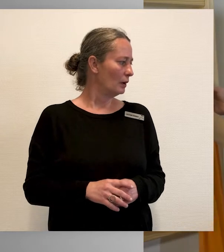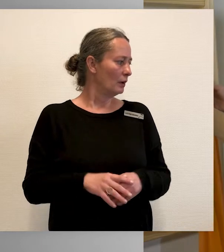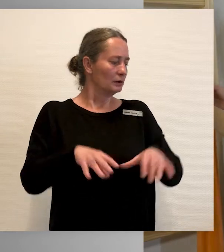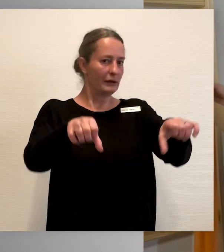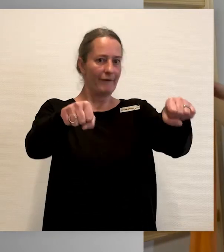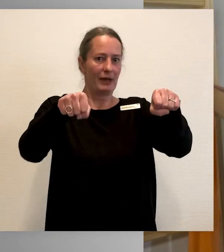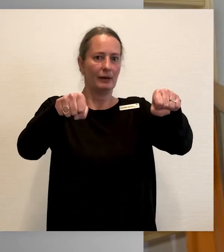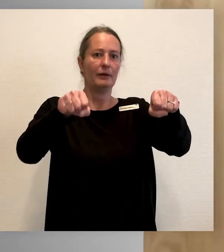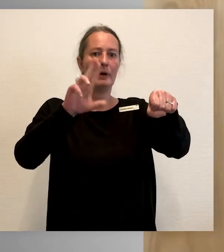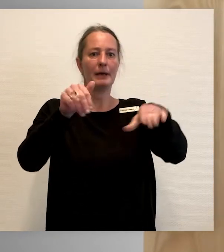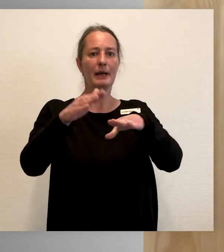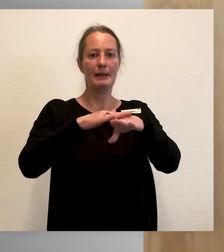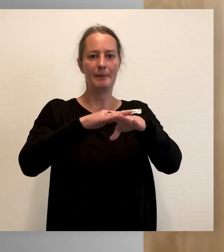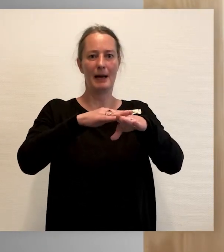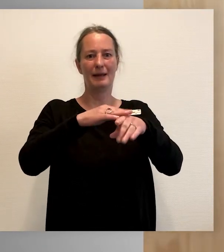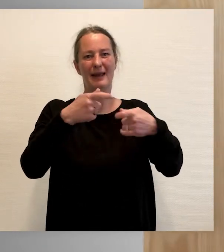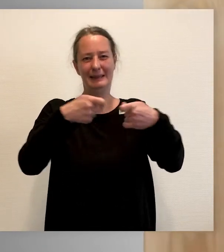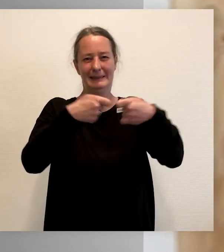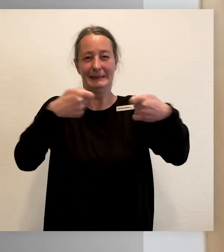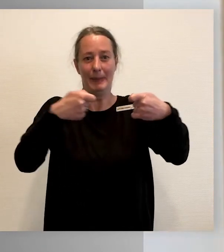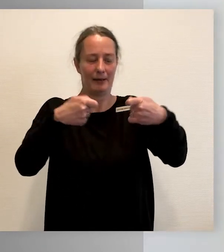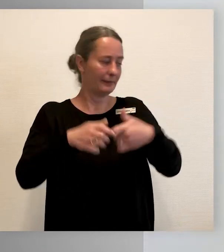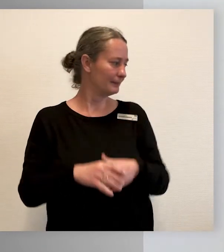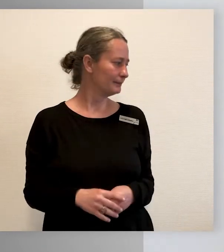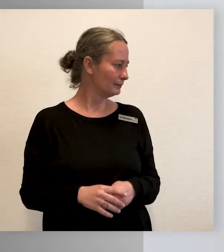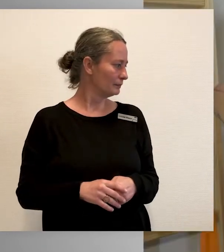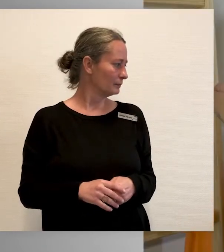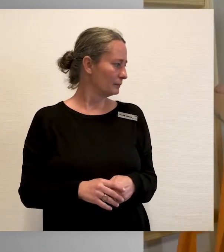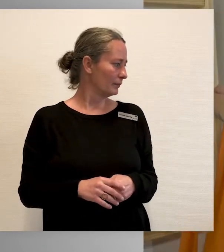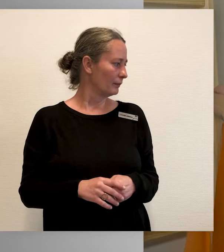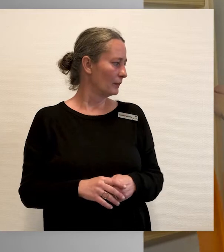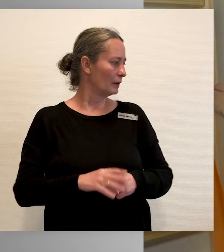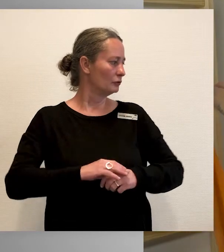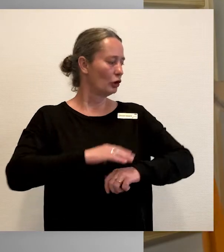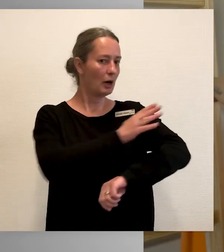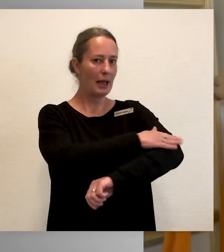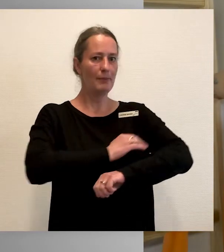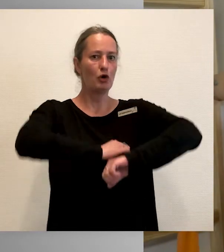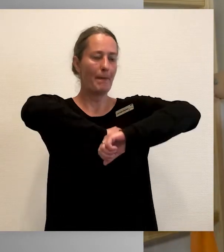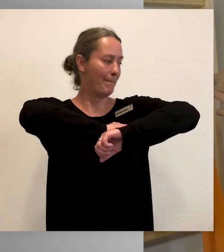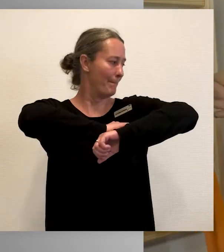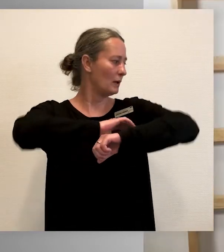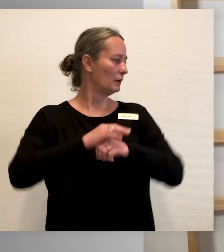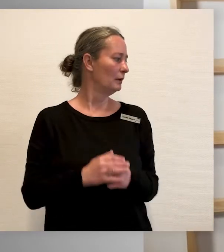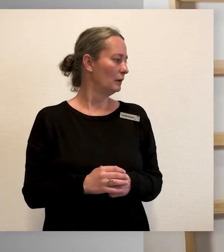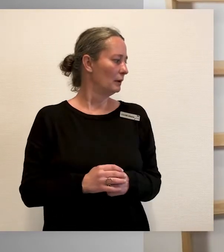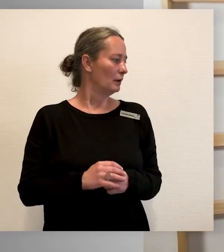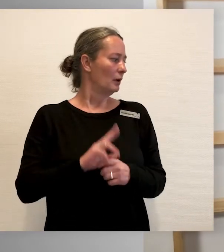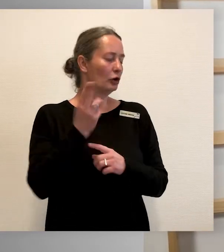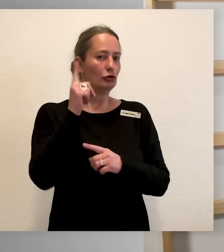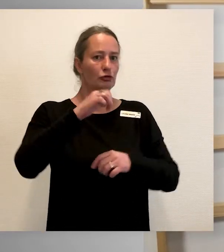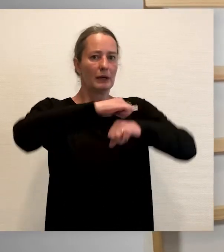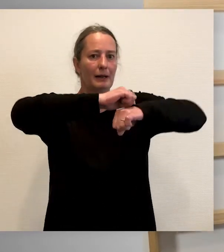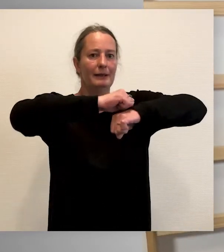og tager fat der, hvor det er, du kan mærke, at elastikken er i spænd. Yes. Så løfter du albuen op til siden. Så er meningen, at